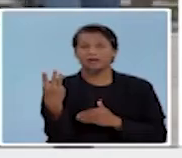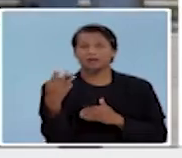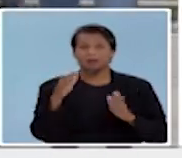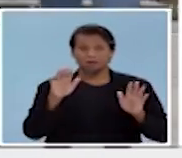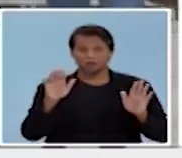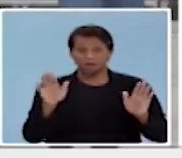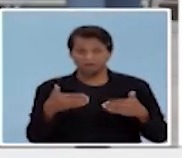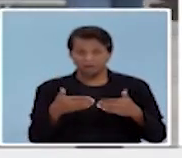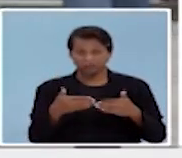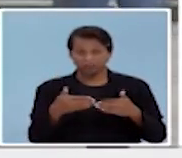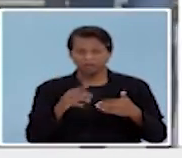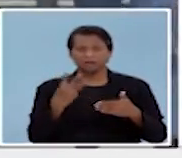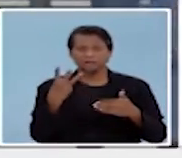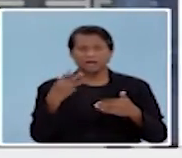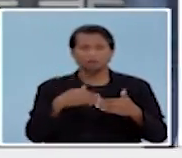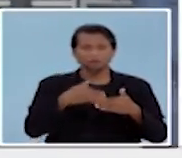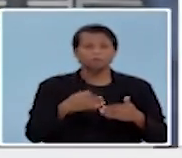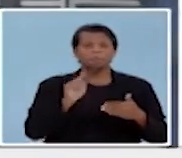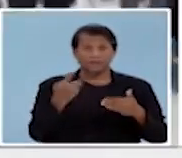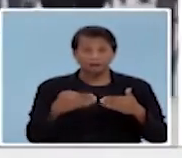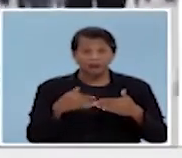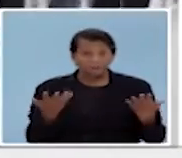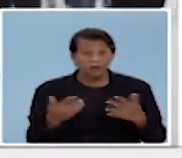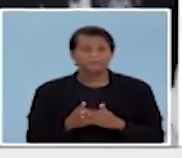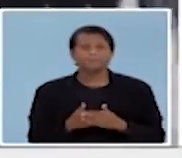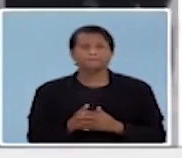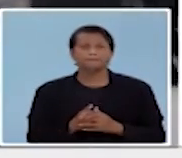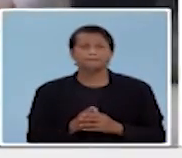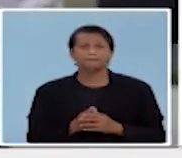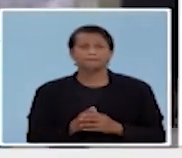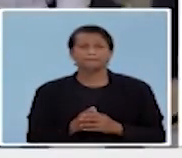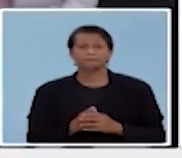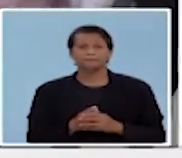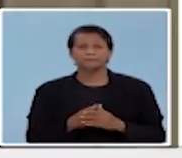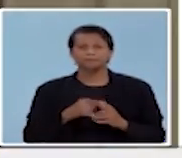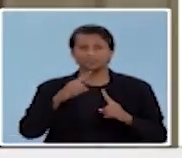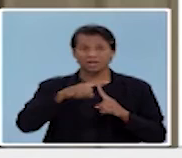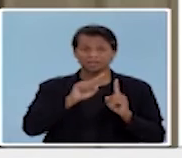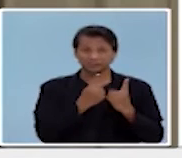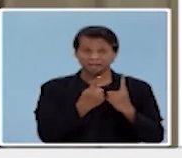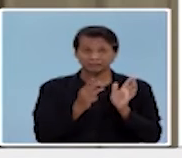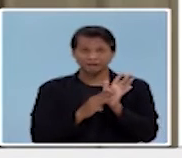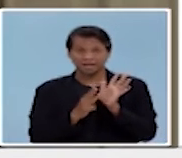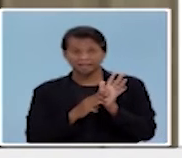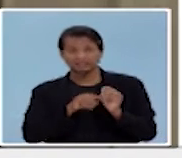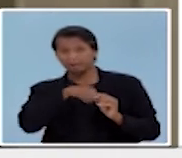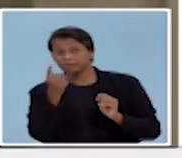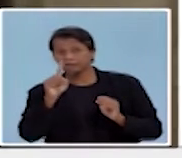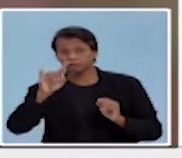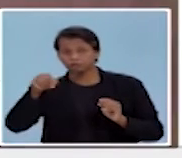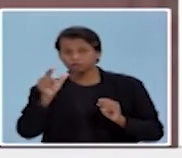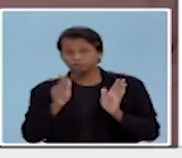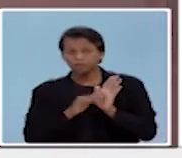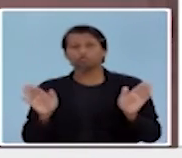adalah oh ya itu anugerah pada tanggal sebelas menit sampai 1juni seperti itu di